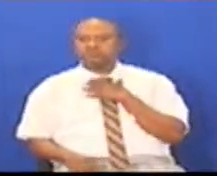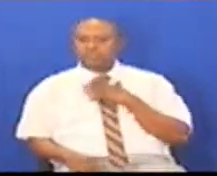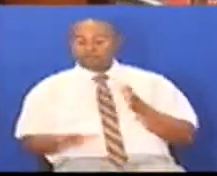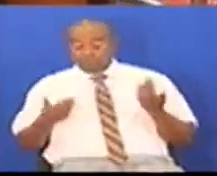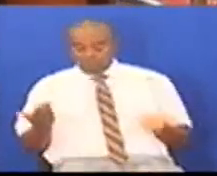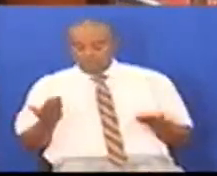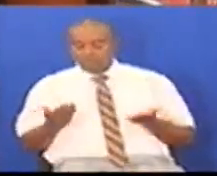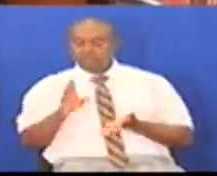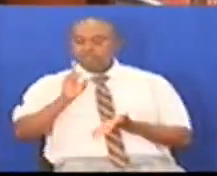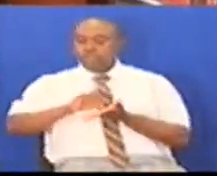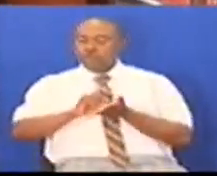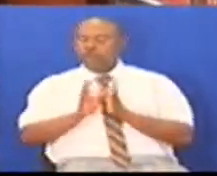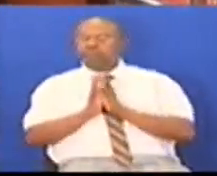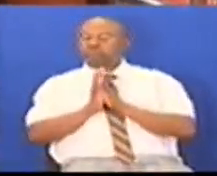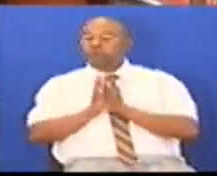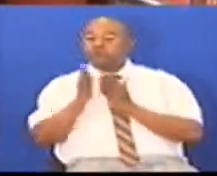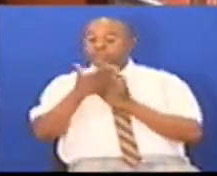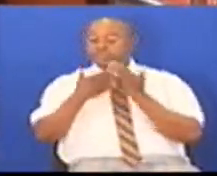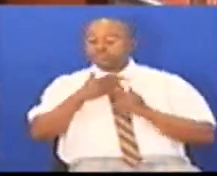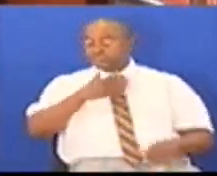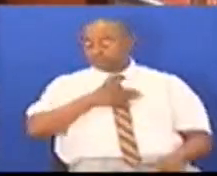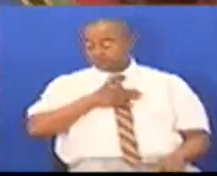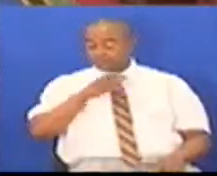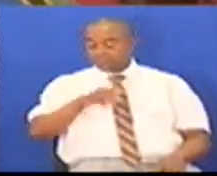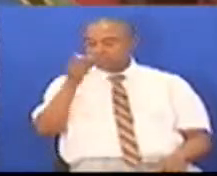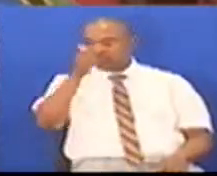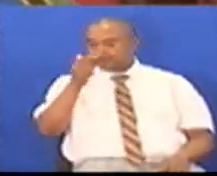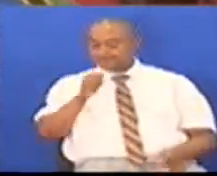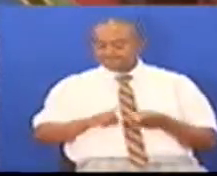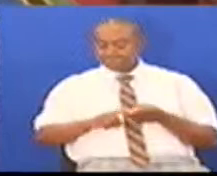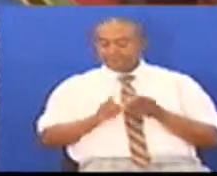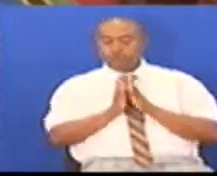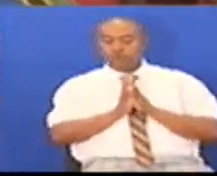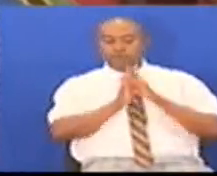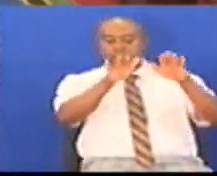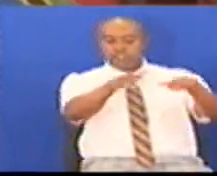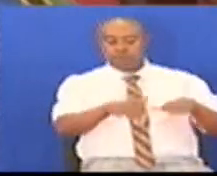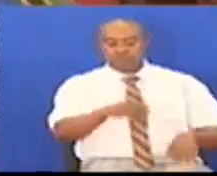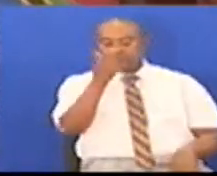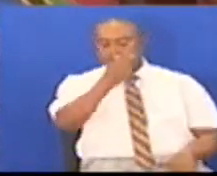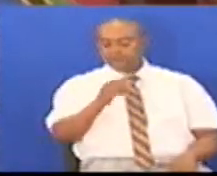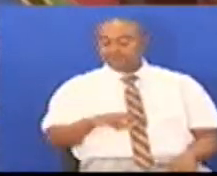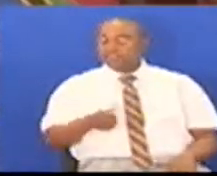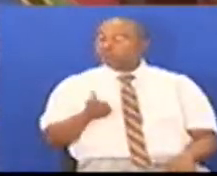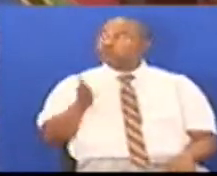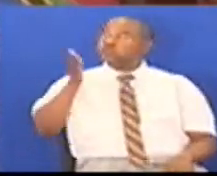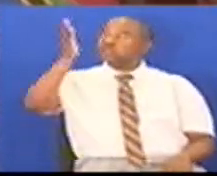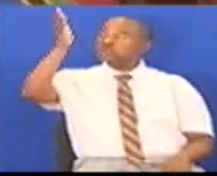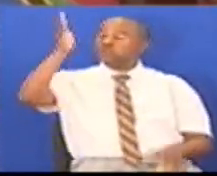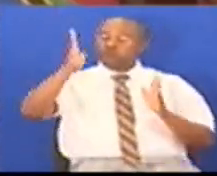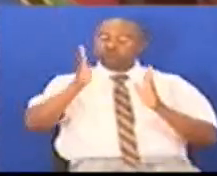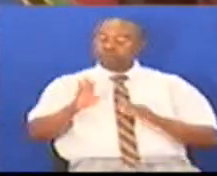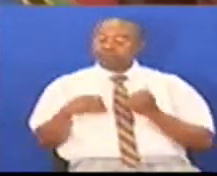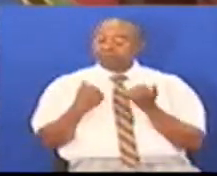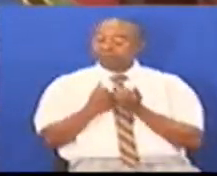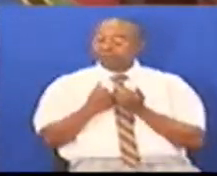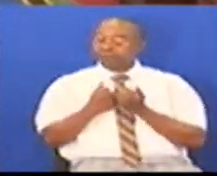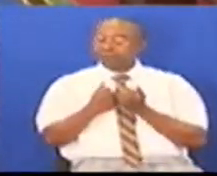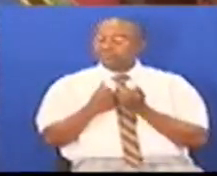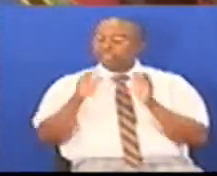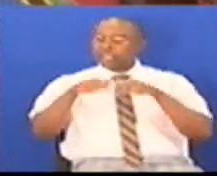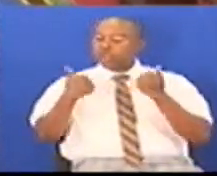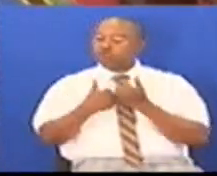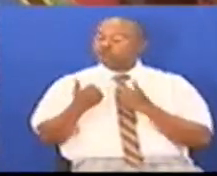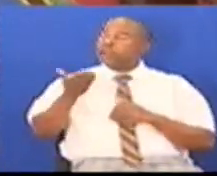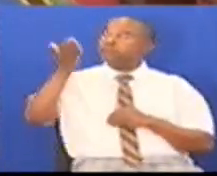dua ya kuiombea nchi yetu na kuliombea bunge. Ewe Mwenyezi Mungu mtukufu, muumba mbingu na dunia,